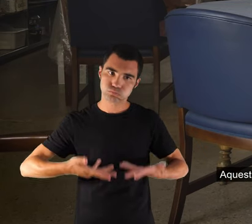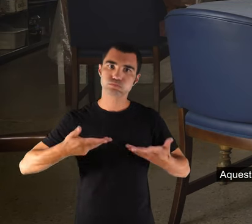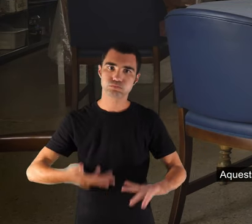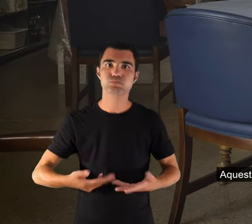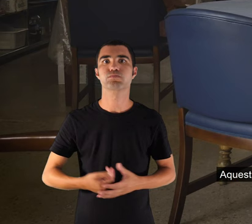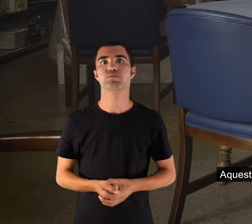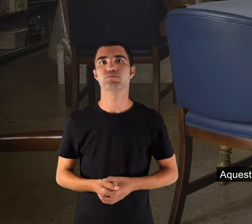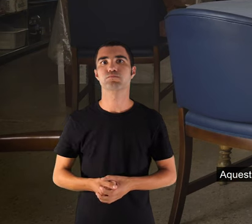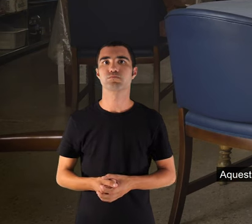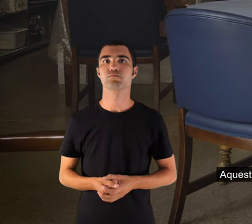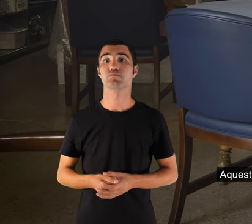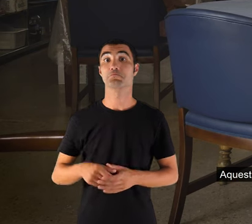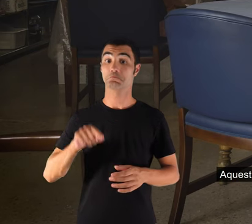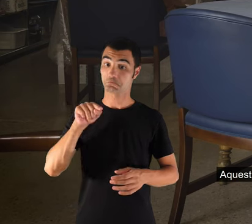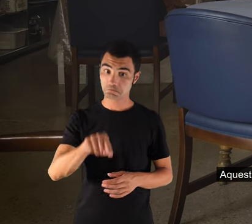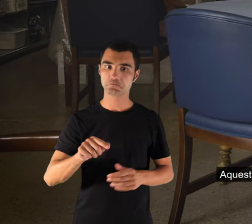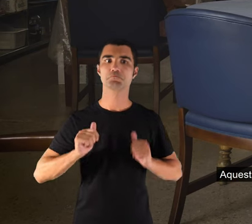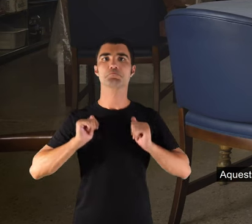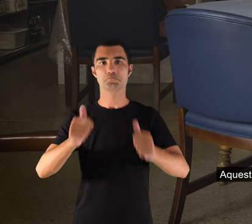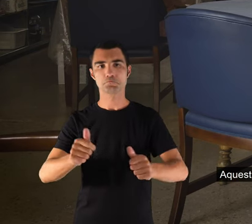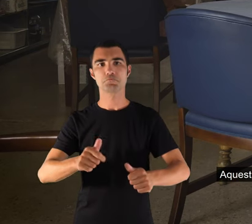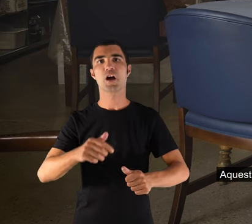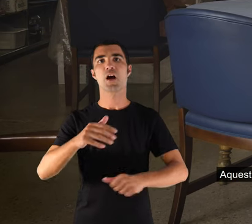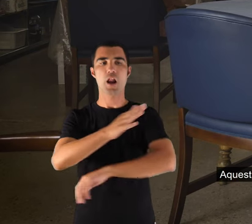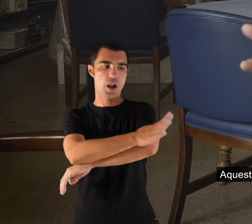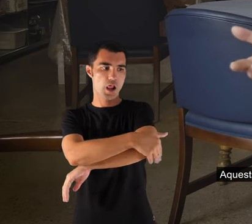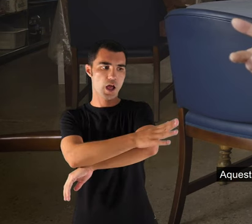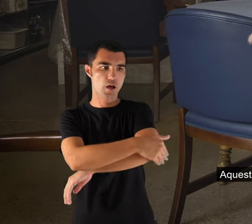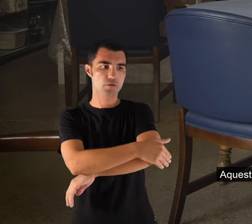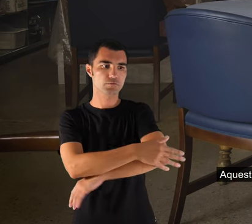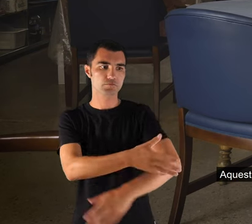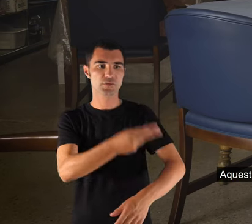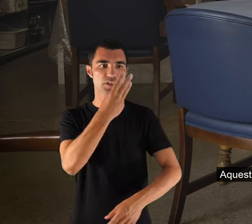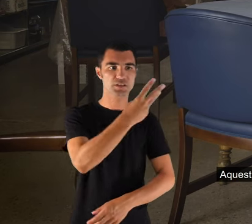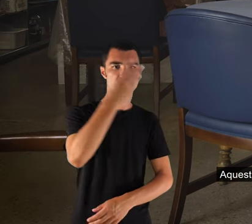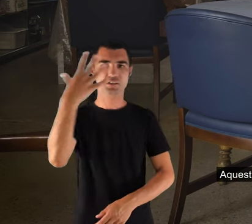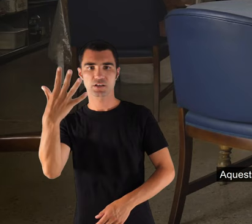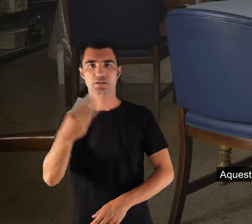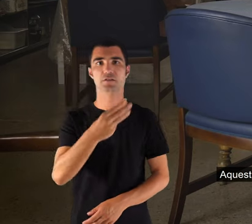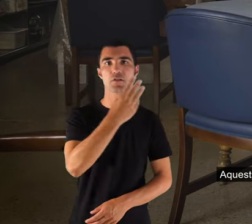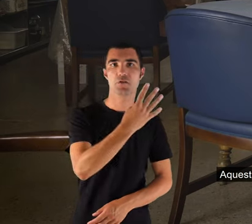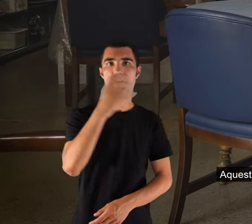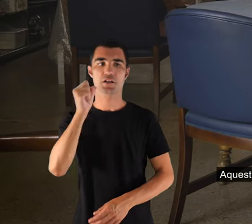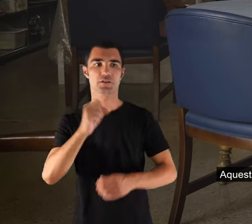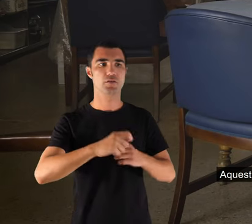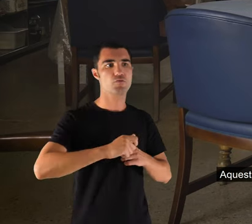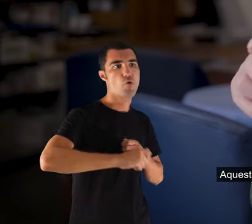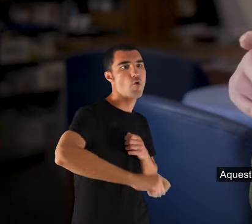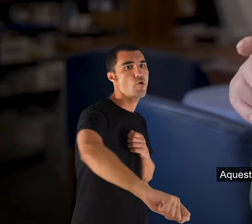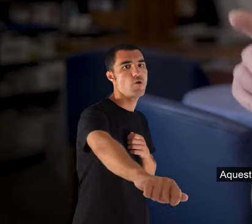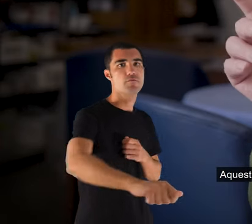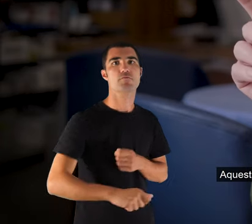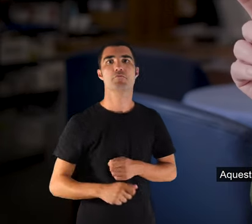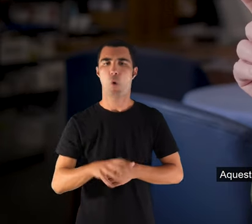I aquells van començar a pescar la llagosta a 35, 40 braços.